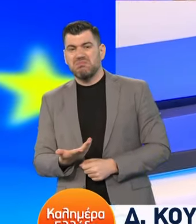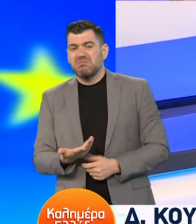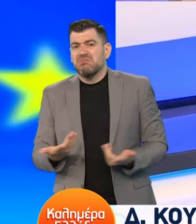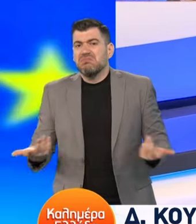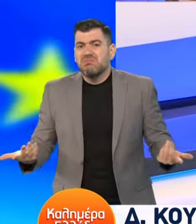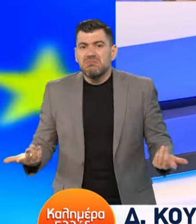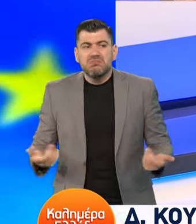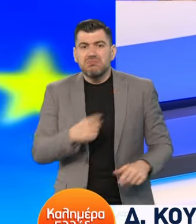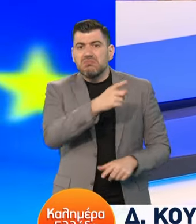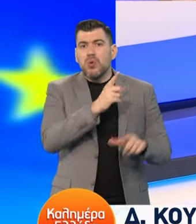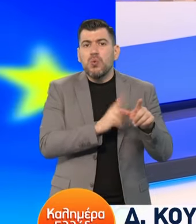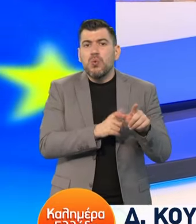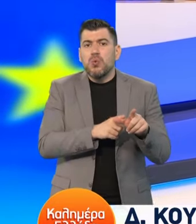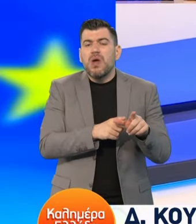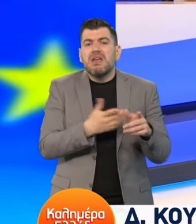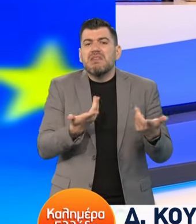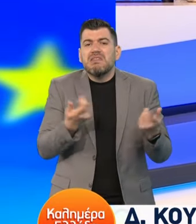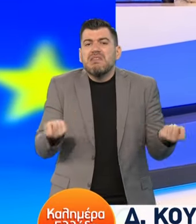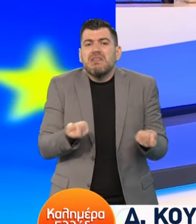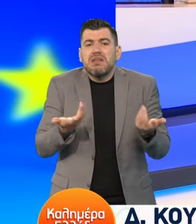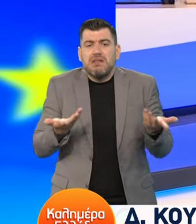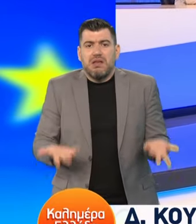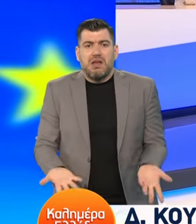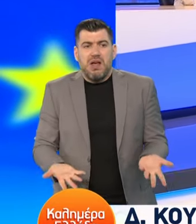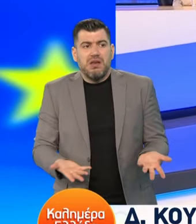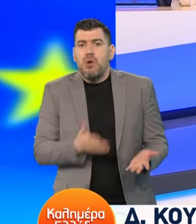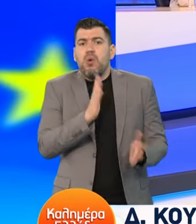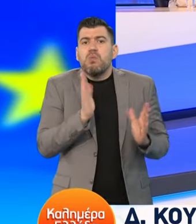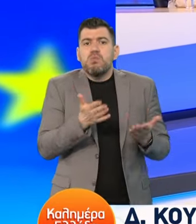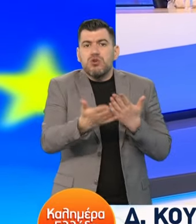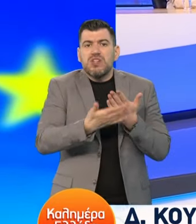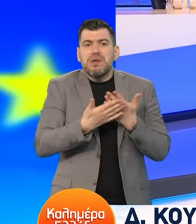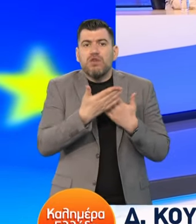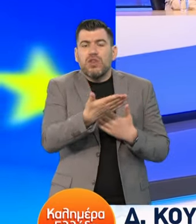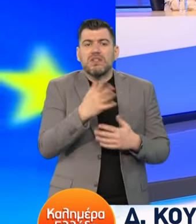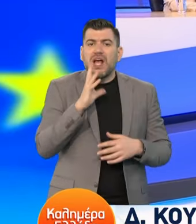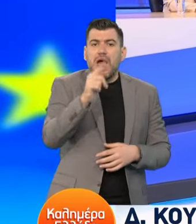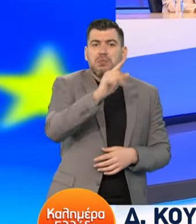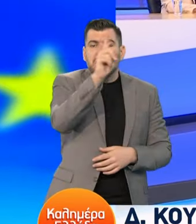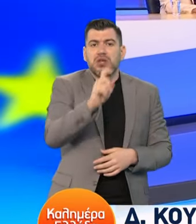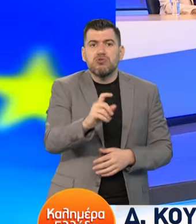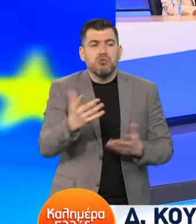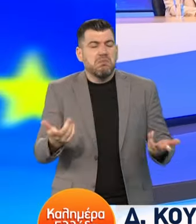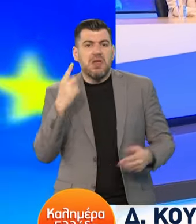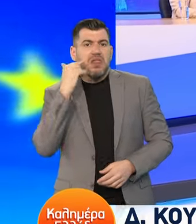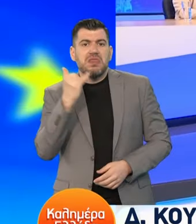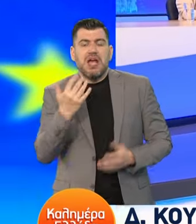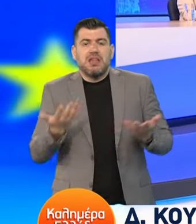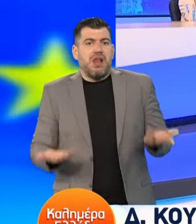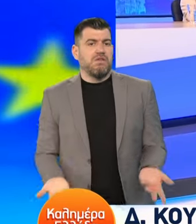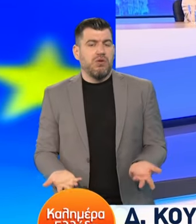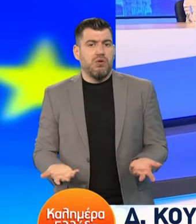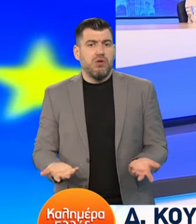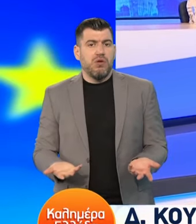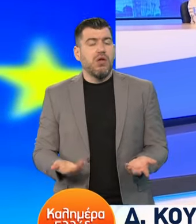ποιο είναι αυτό το πρακτικό που λέει το ΚΚΕ που θα μπορεί να μας αλλάξει τη ζωή αύριο. Εγώ λοιπόν θέλω να πάω σε ένα θέμα που είναι διαχρονικό και